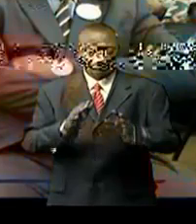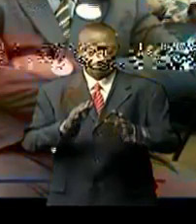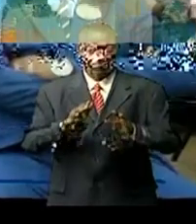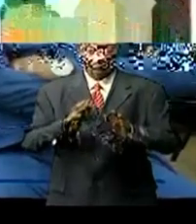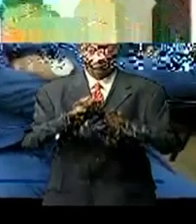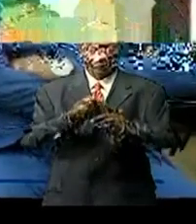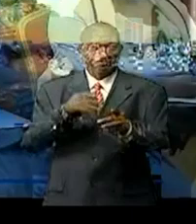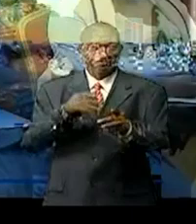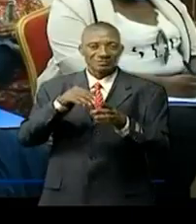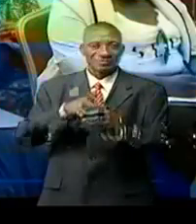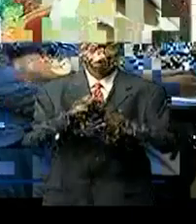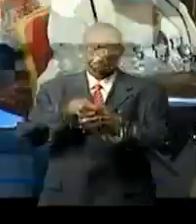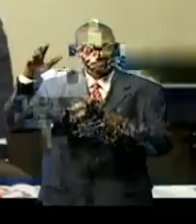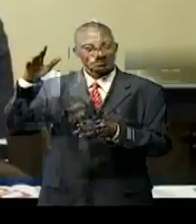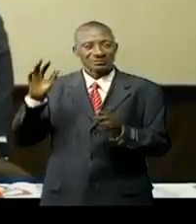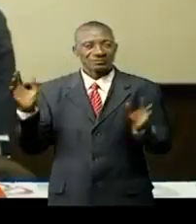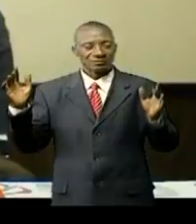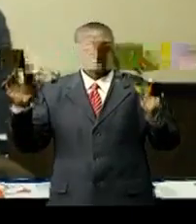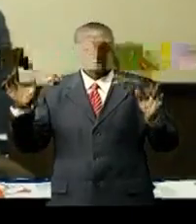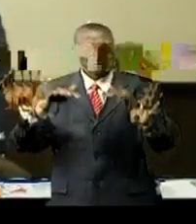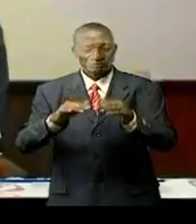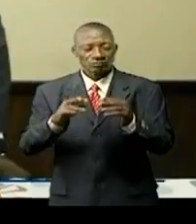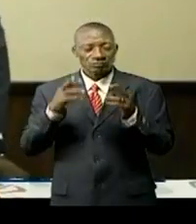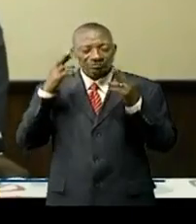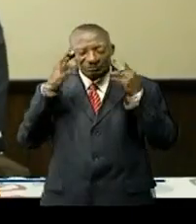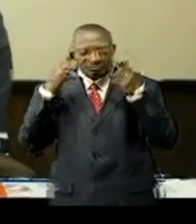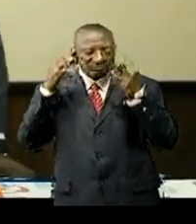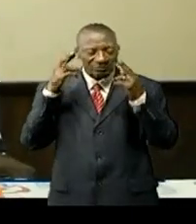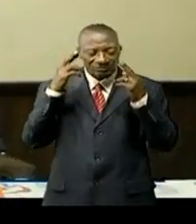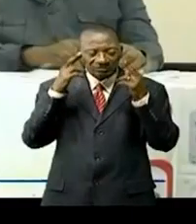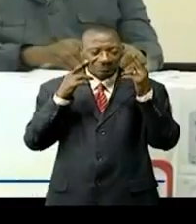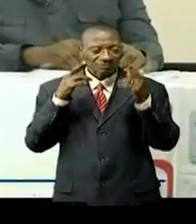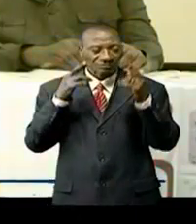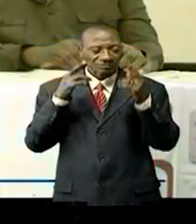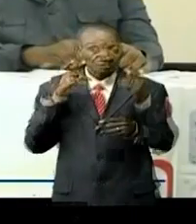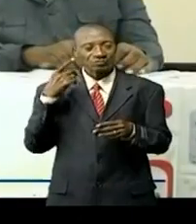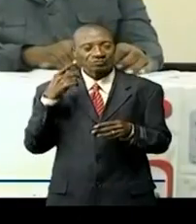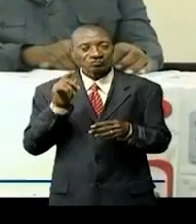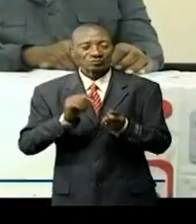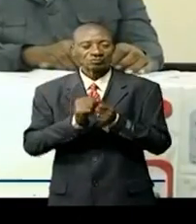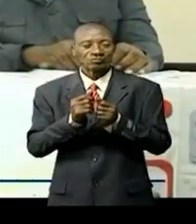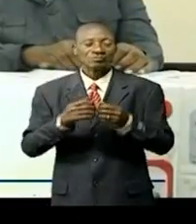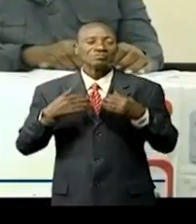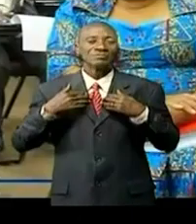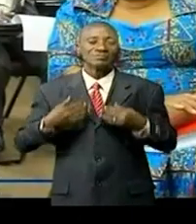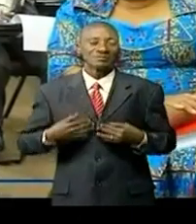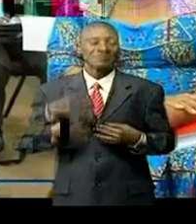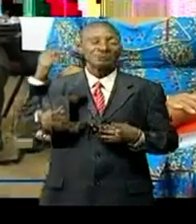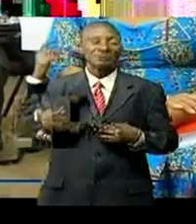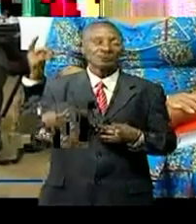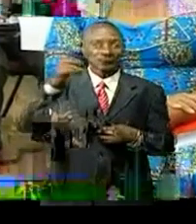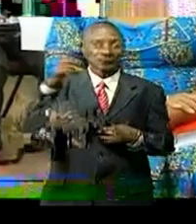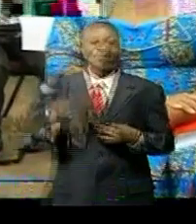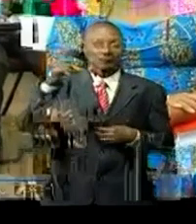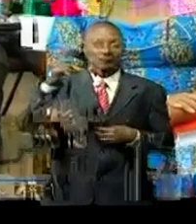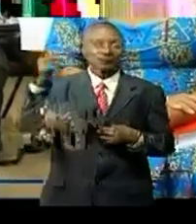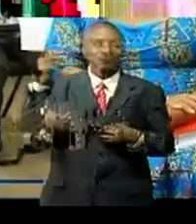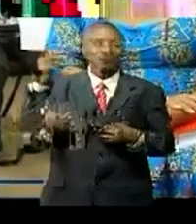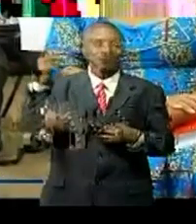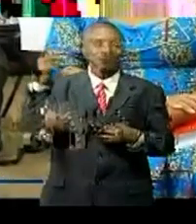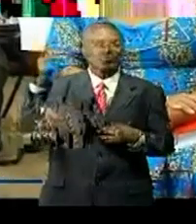continent vont mener une grande réflexion sur la mise en œuvre de la couverture sanitaire universelle. Les ambitions de la